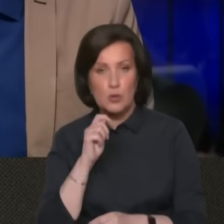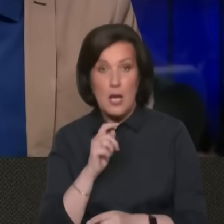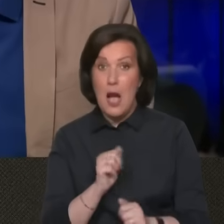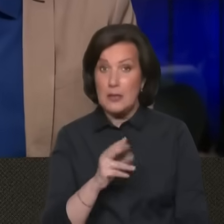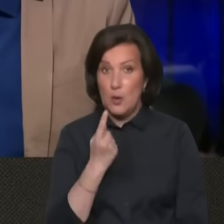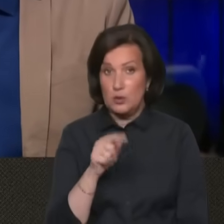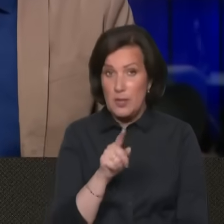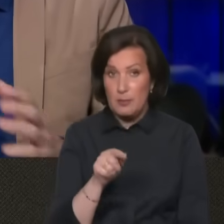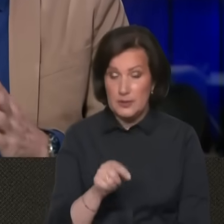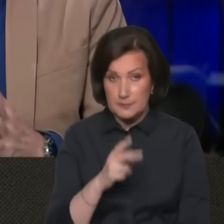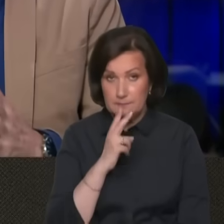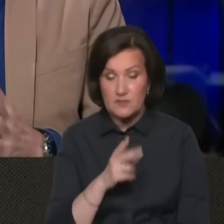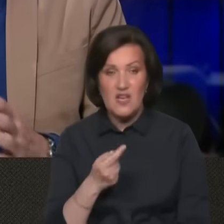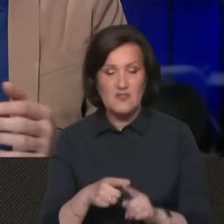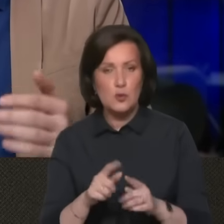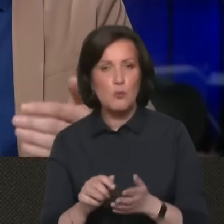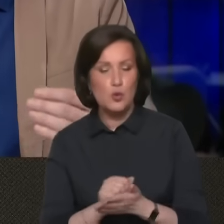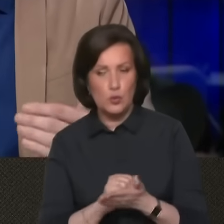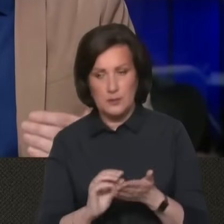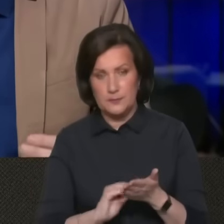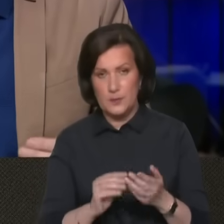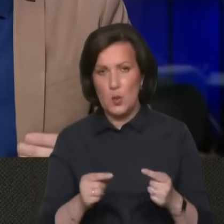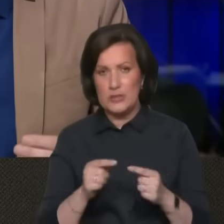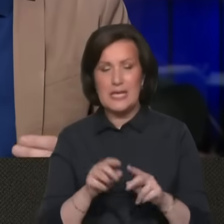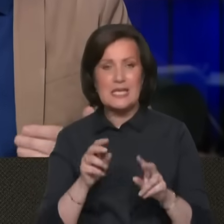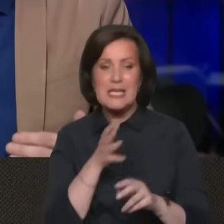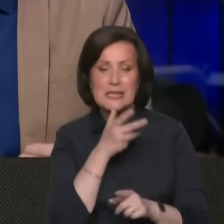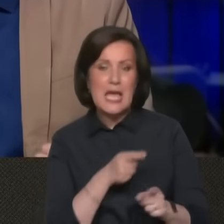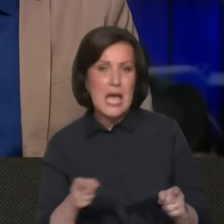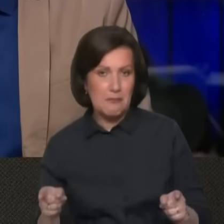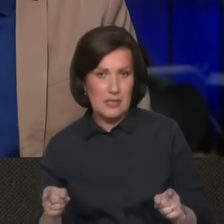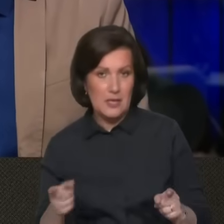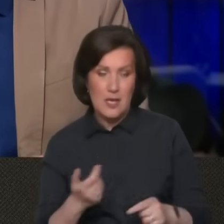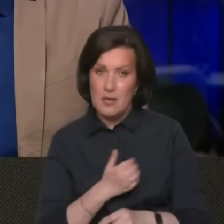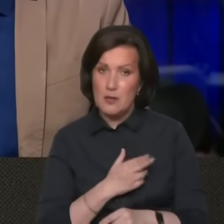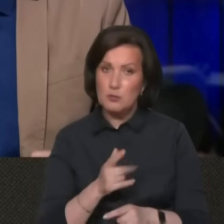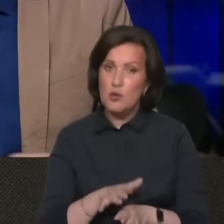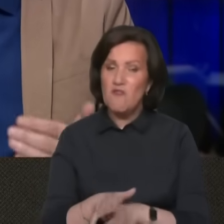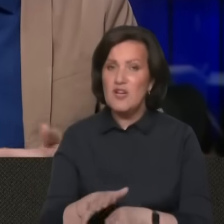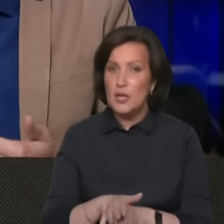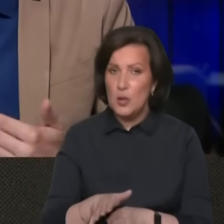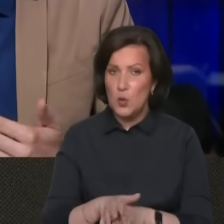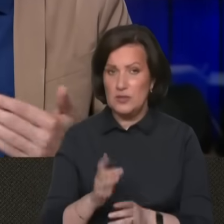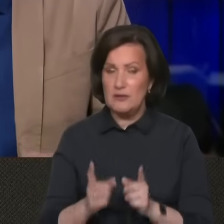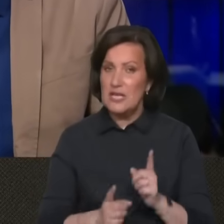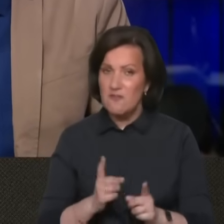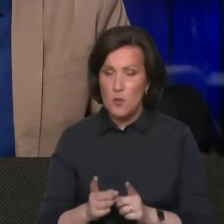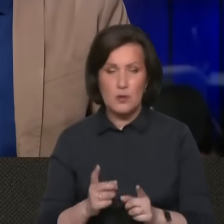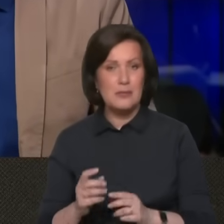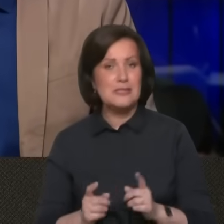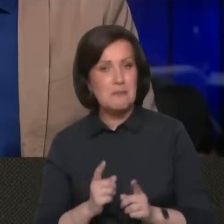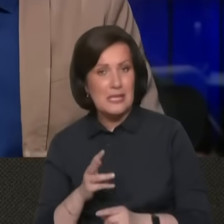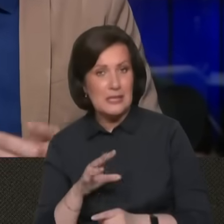Але одне питання. Там, дивіться, там в цьому документі прописані конкретні терміни, які бажано було б виконати ці реформи,